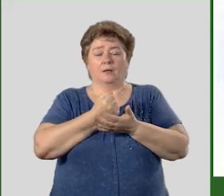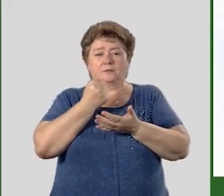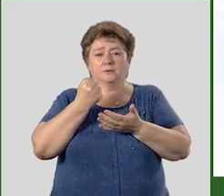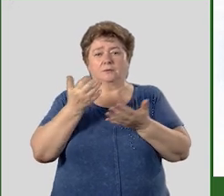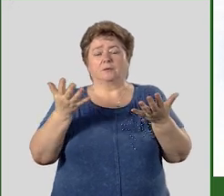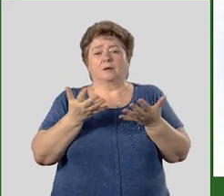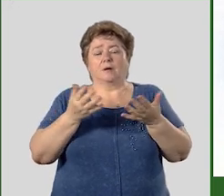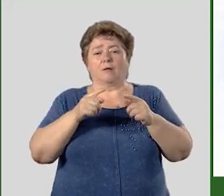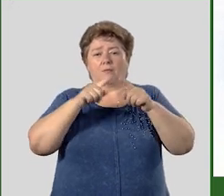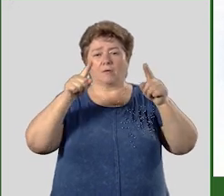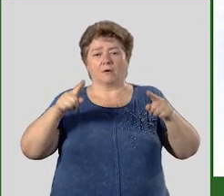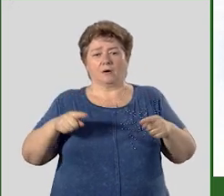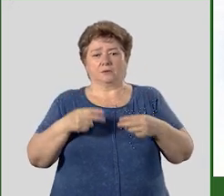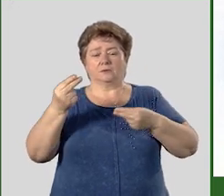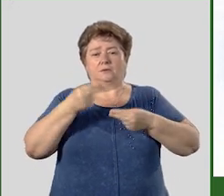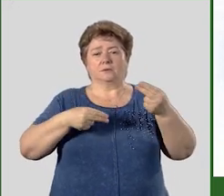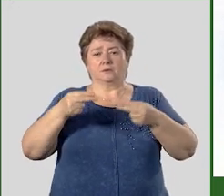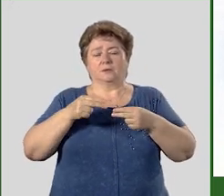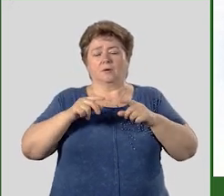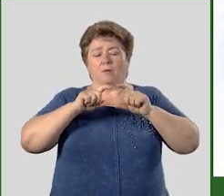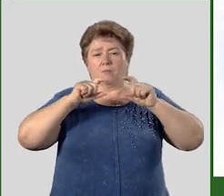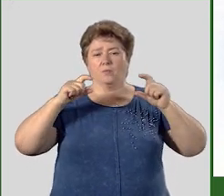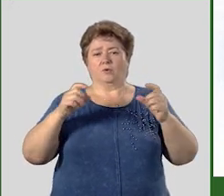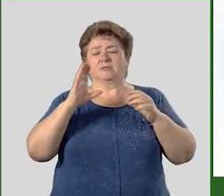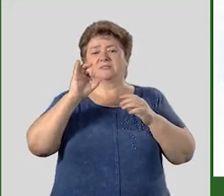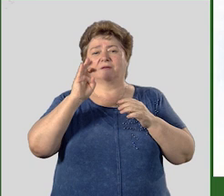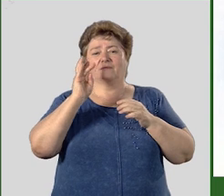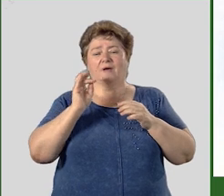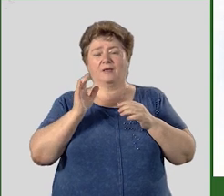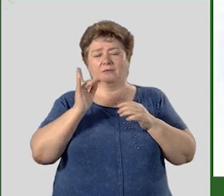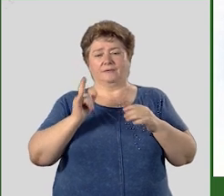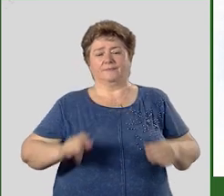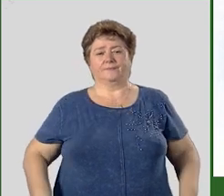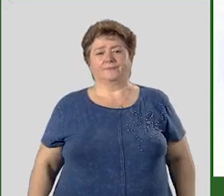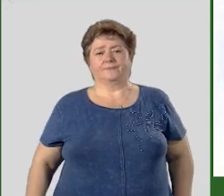Определите, на какой карте изображен пояс саванн.